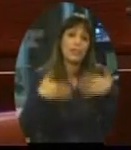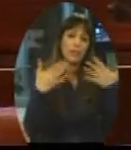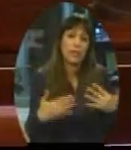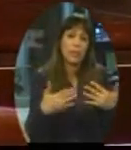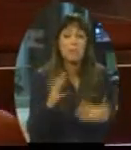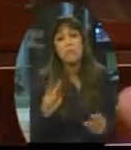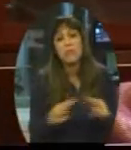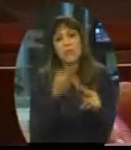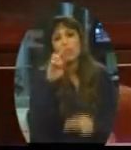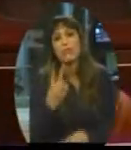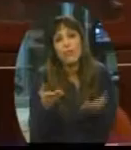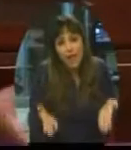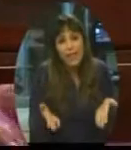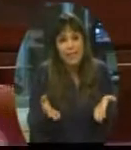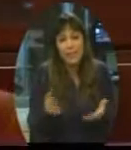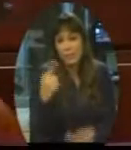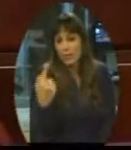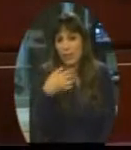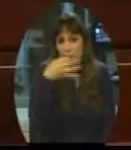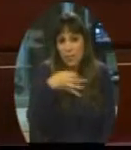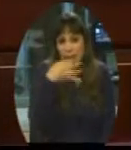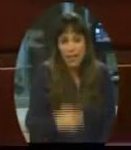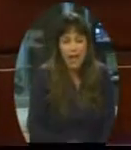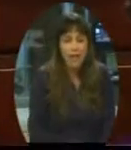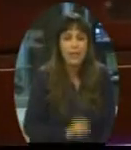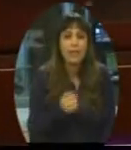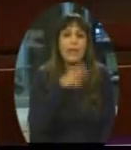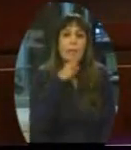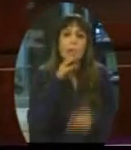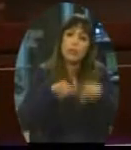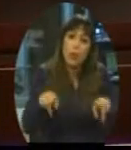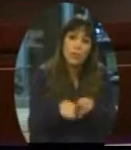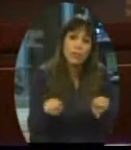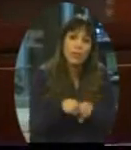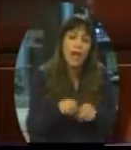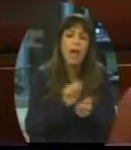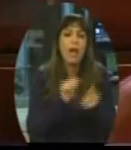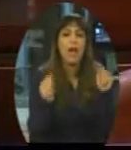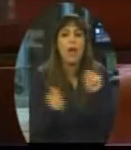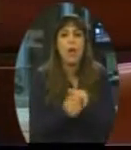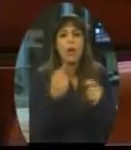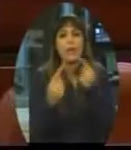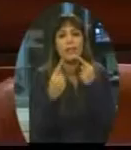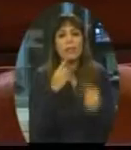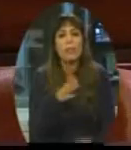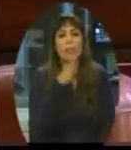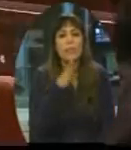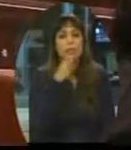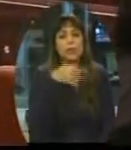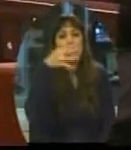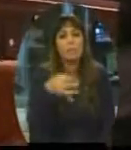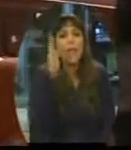אותם שוב כאן מעל דוכן המליאה? האם הבעיות יישארו אותן בעיות או שהם ידונו בסוגיות עתידיות